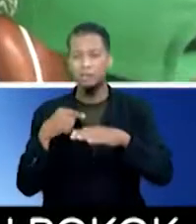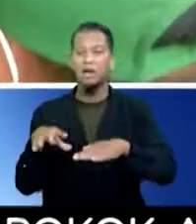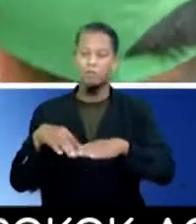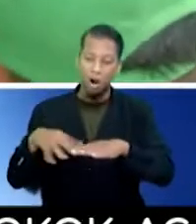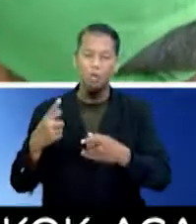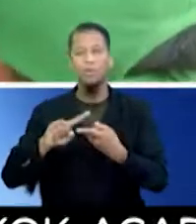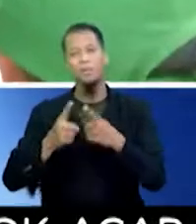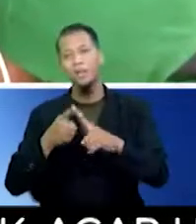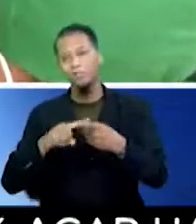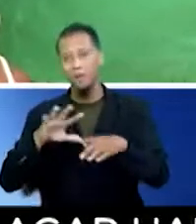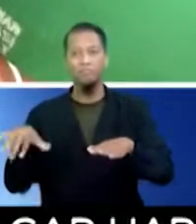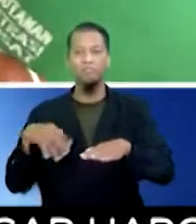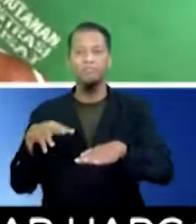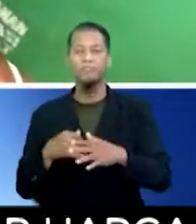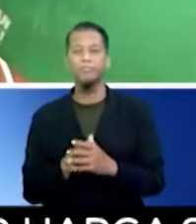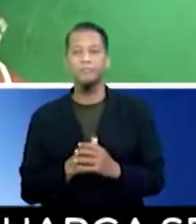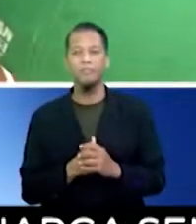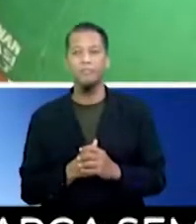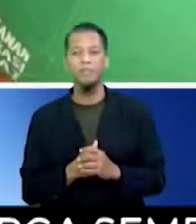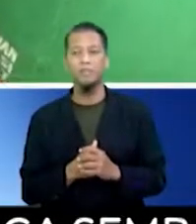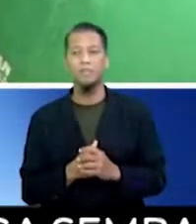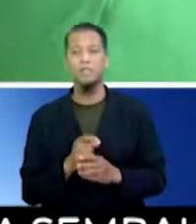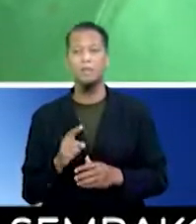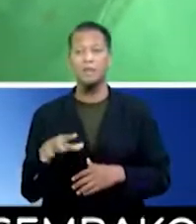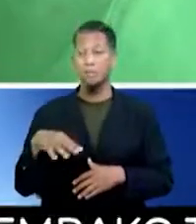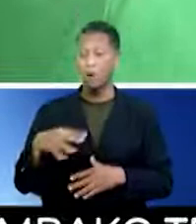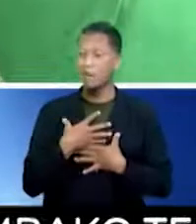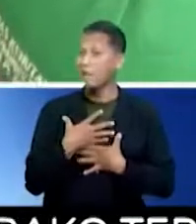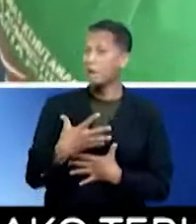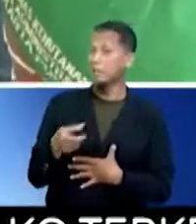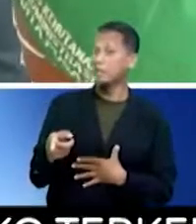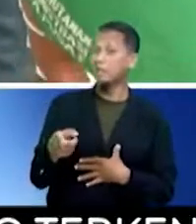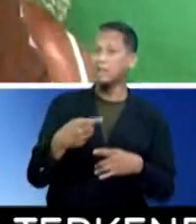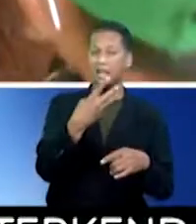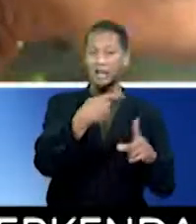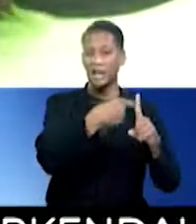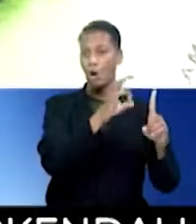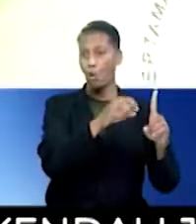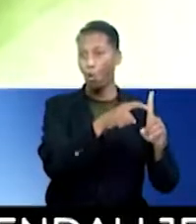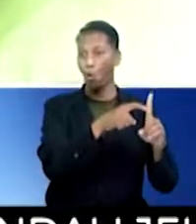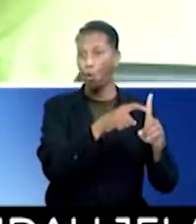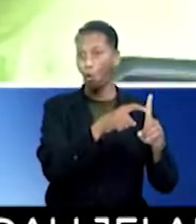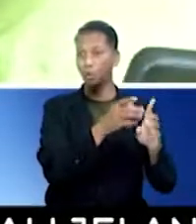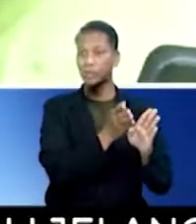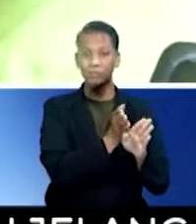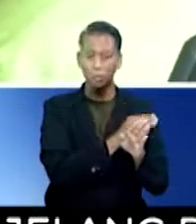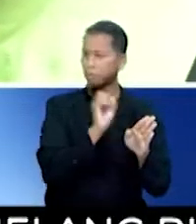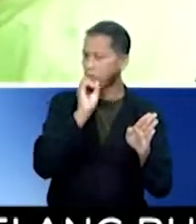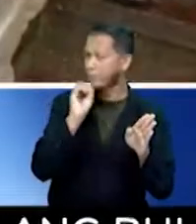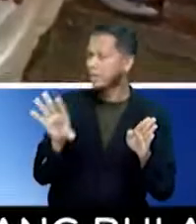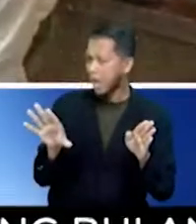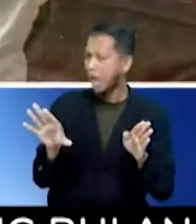pihak keluarga yang kemudian tak berjangka bahwa Eko septiansyah yang kemudian pamit untuk bekerja ini kemudian menjadi korban penembakan